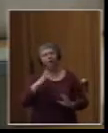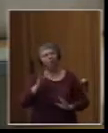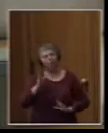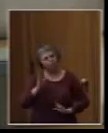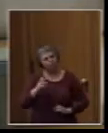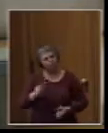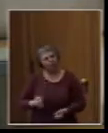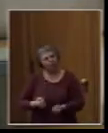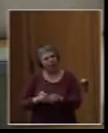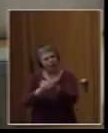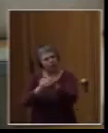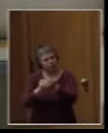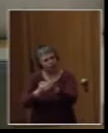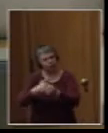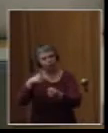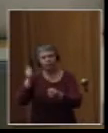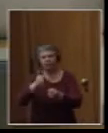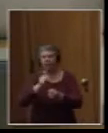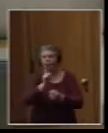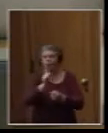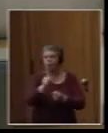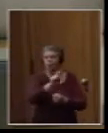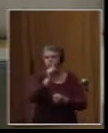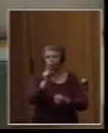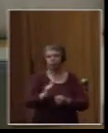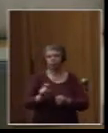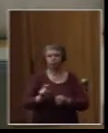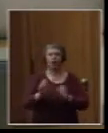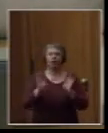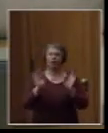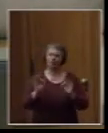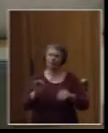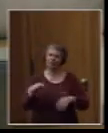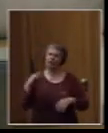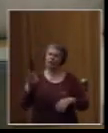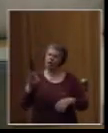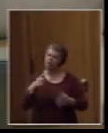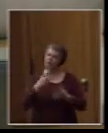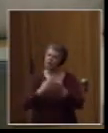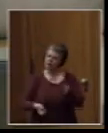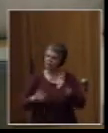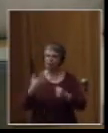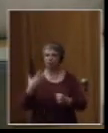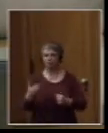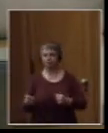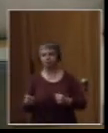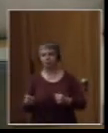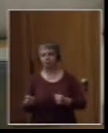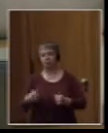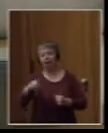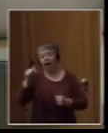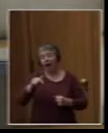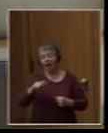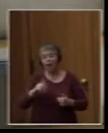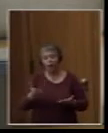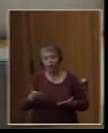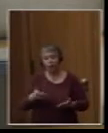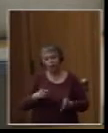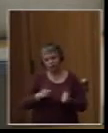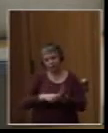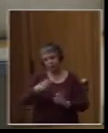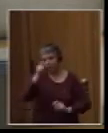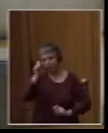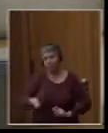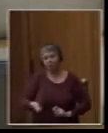αδυναμίες που μπορούν να ξεπεραστούν, αλλά με ουσιαστική συνεισφορά στη βελτίωση της κοινωνικής ζωής και αποδοχής